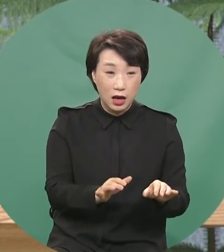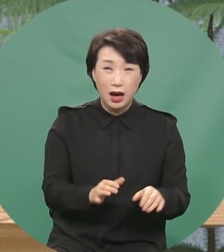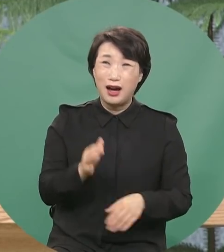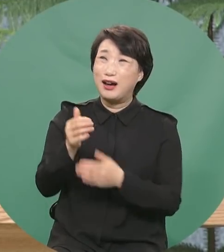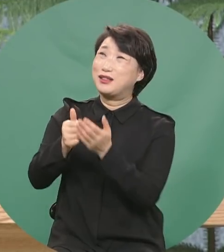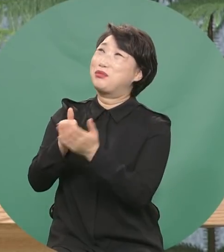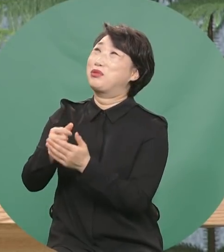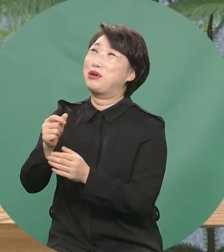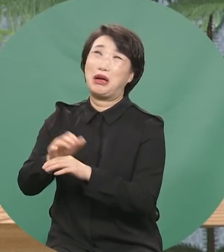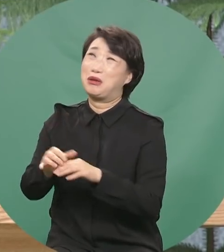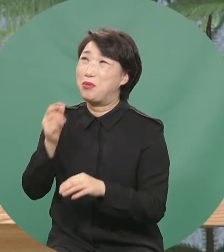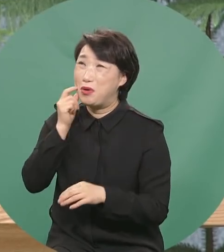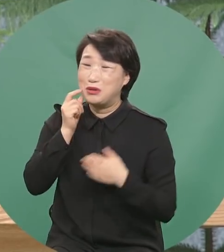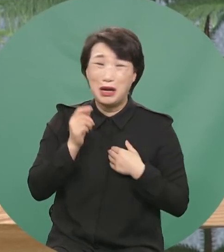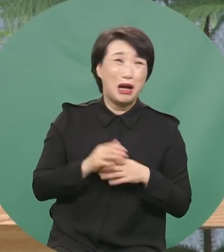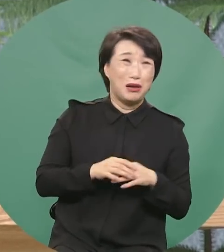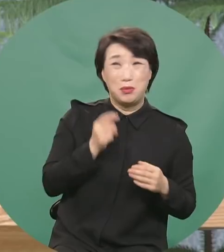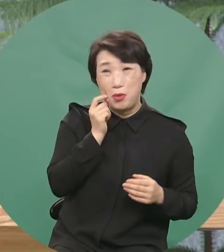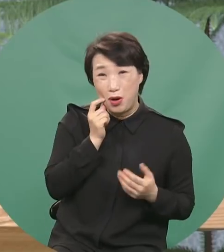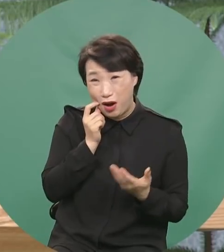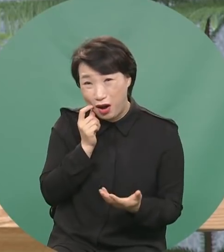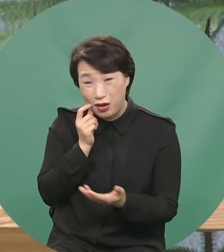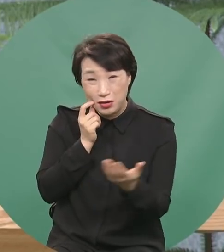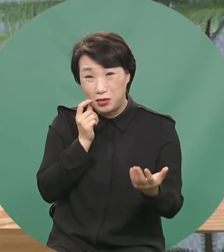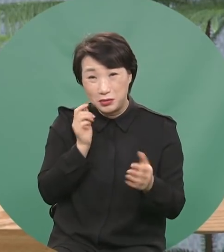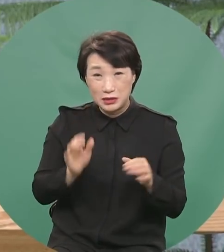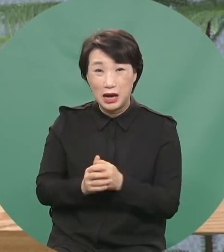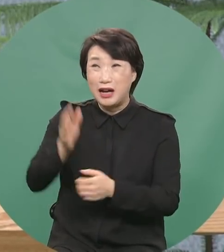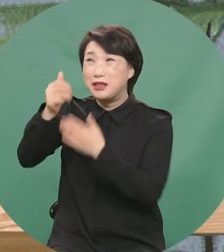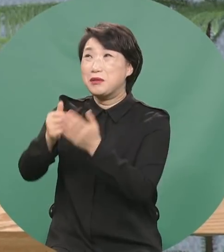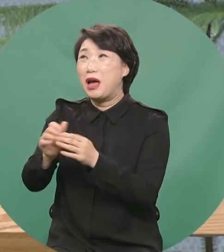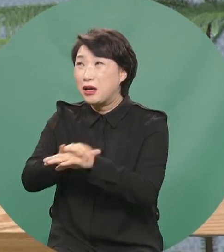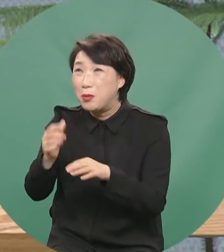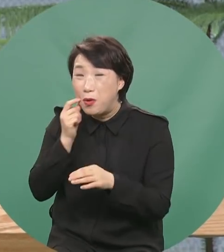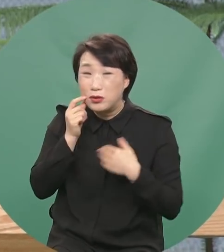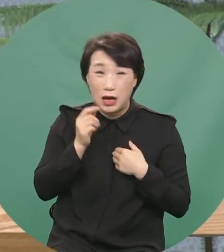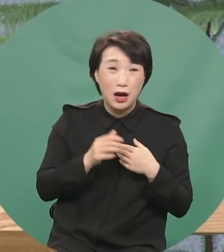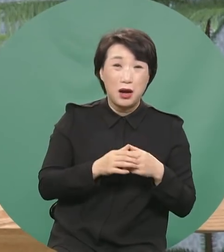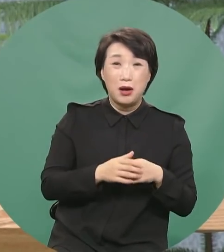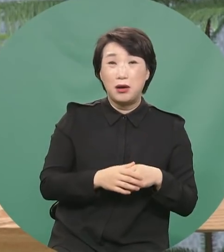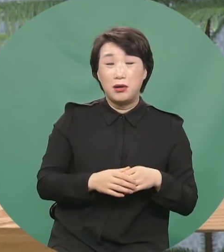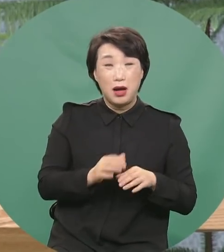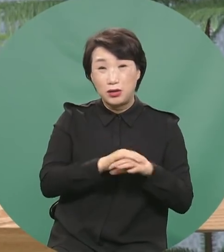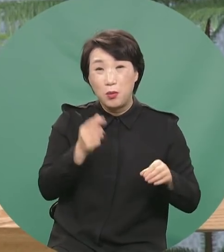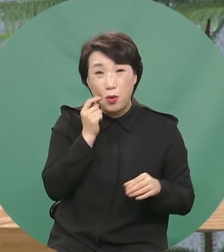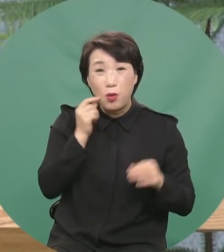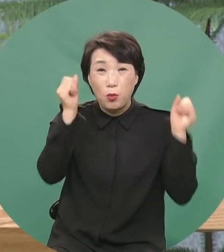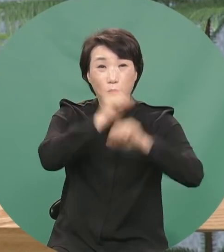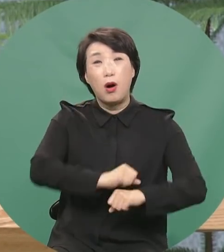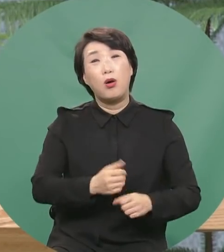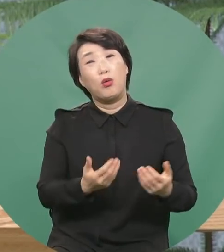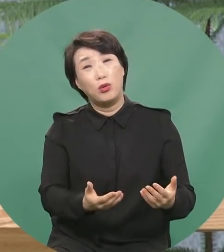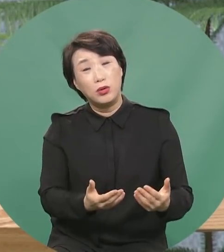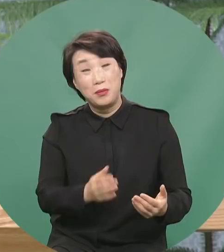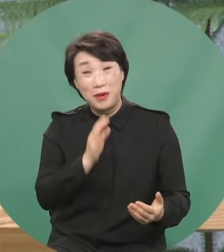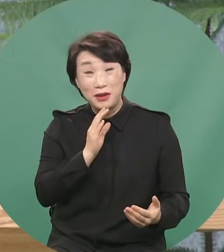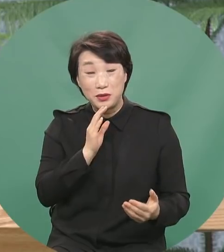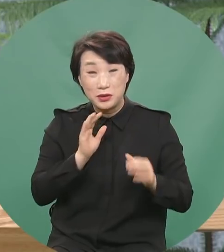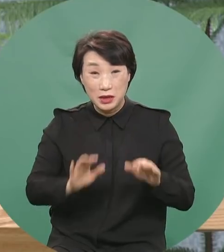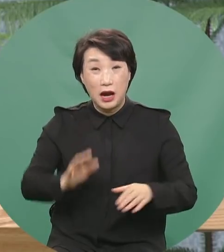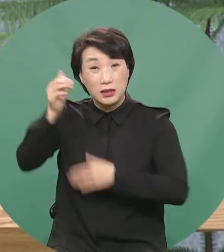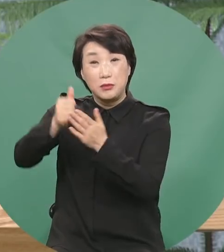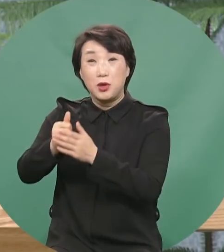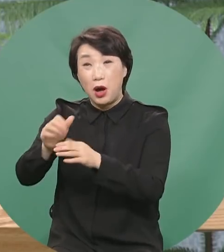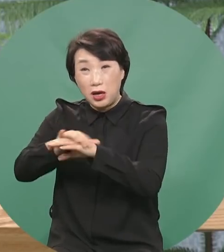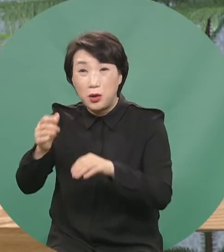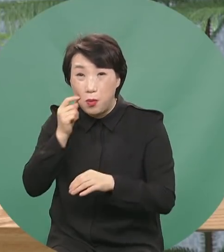못해 나도 못해, 하나님 못하고 나도 못하면 반드시 망해야지, 하나님 못하고 나도